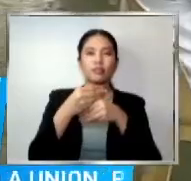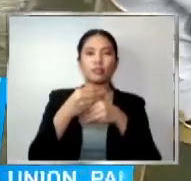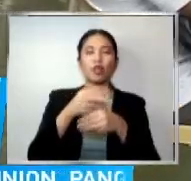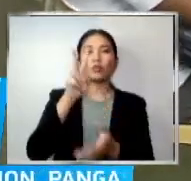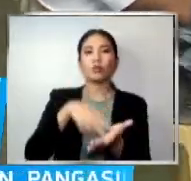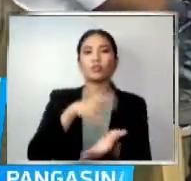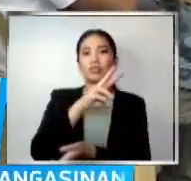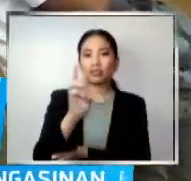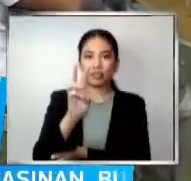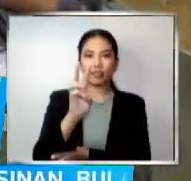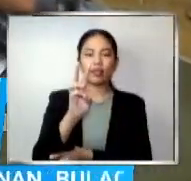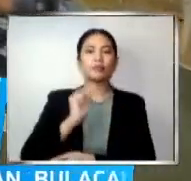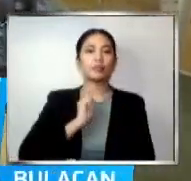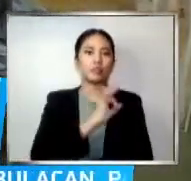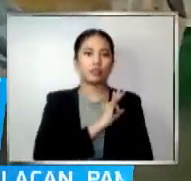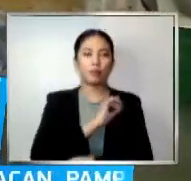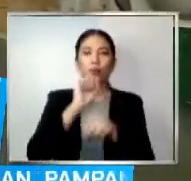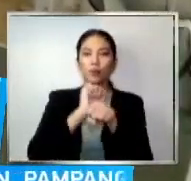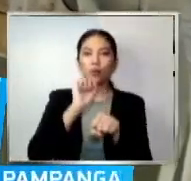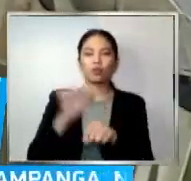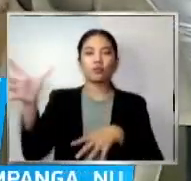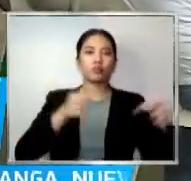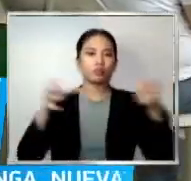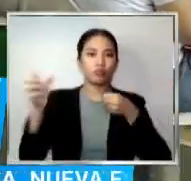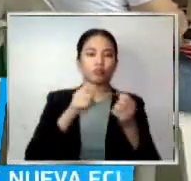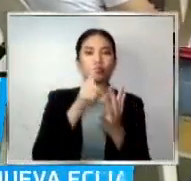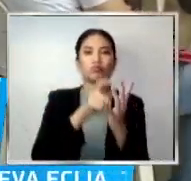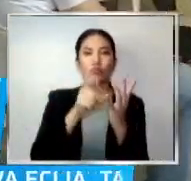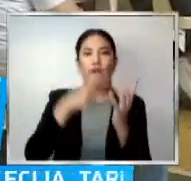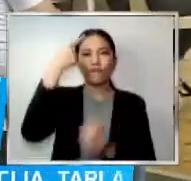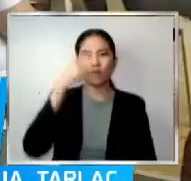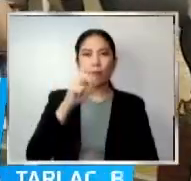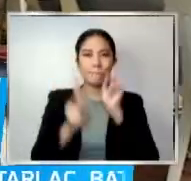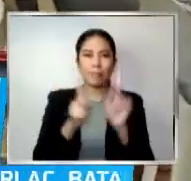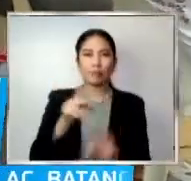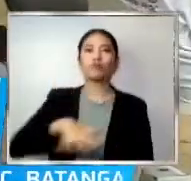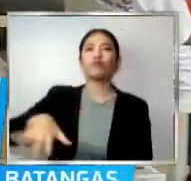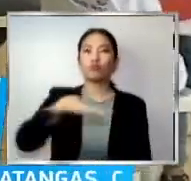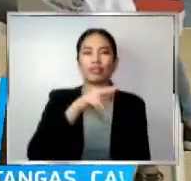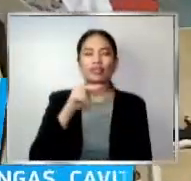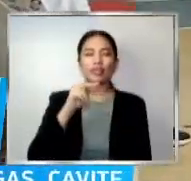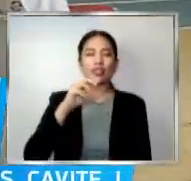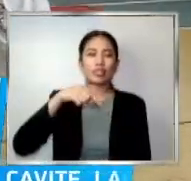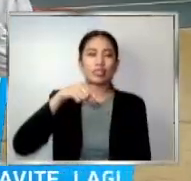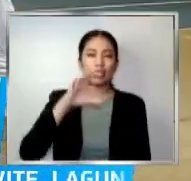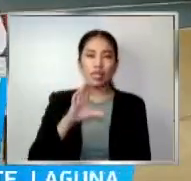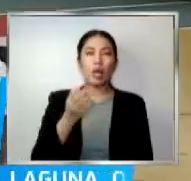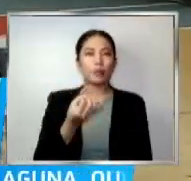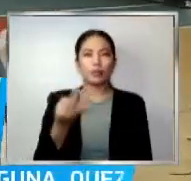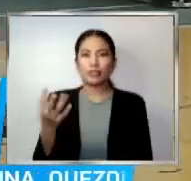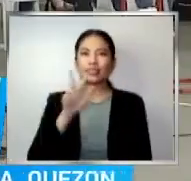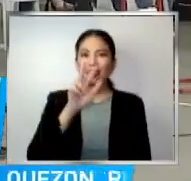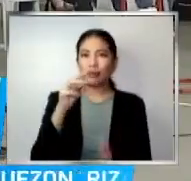City para sa populasyon ng lungsod na nasa 3 milyon. Hindi talaga enough yun, no? Para sa ganung klase ng dami